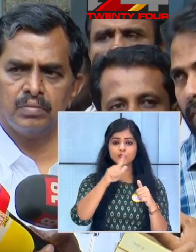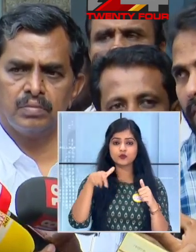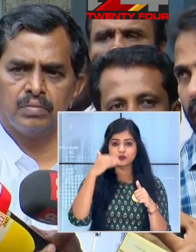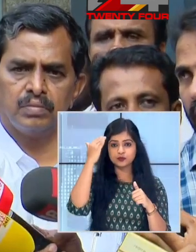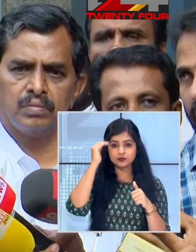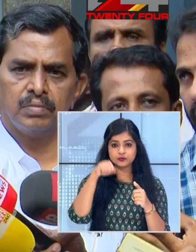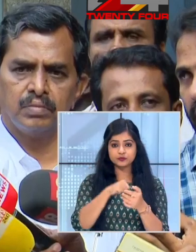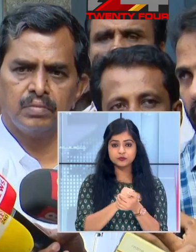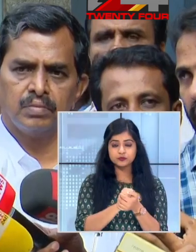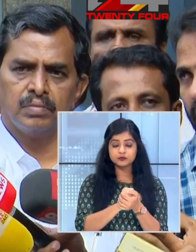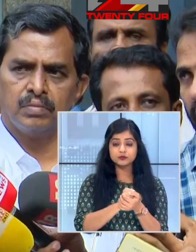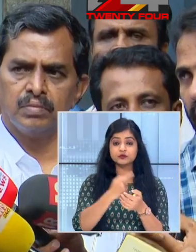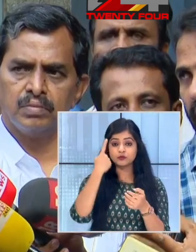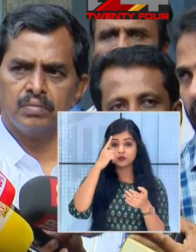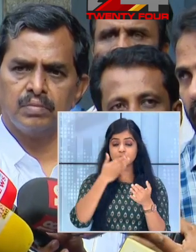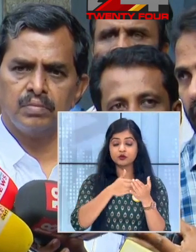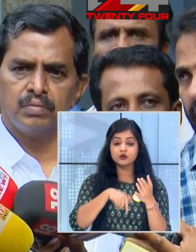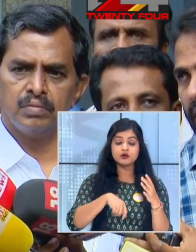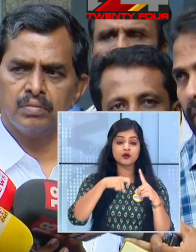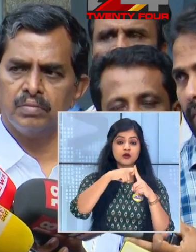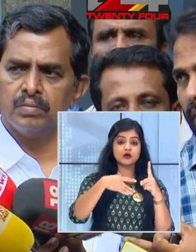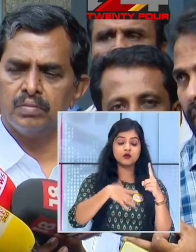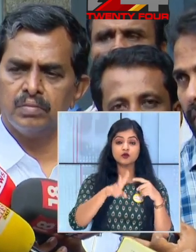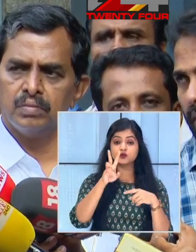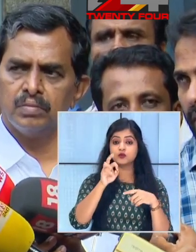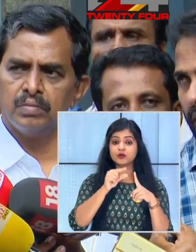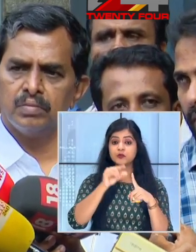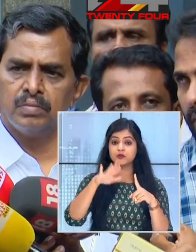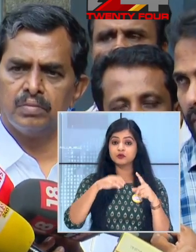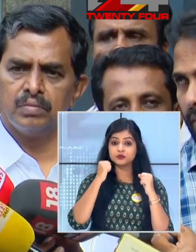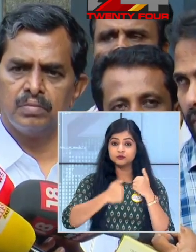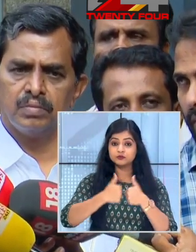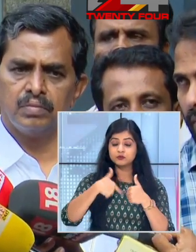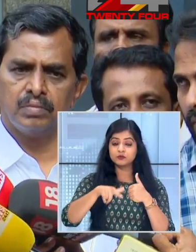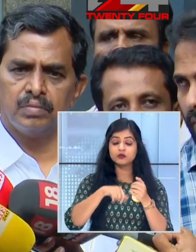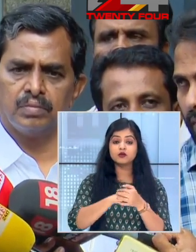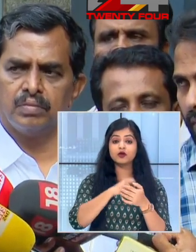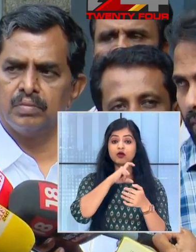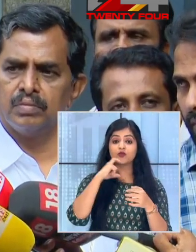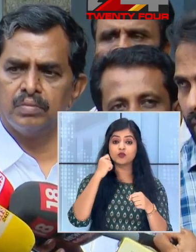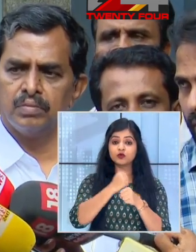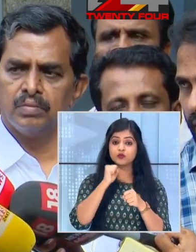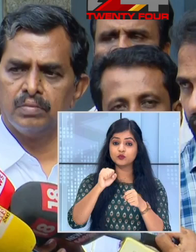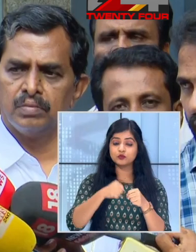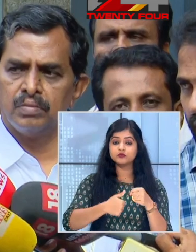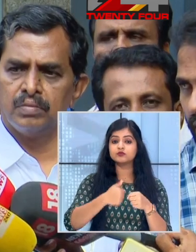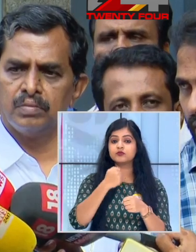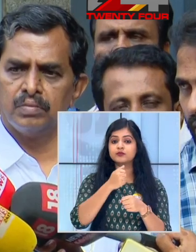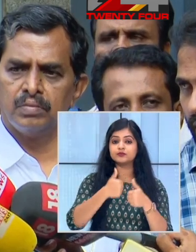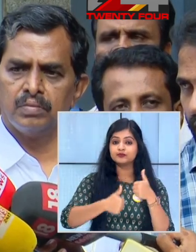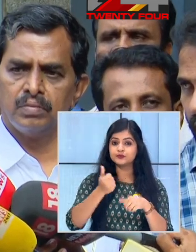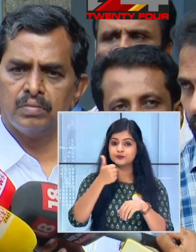കാര്യമാണ്. അതുകൊണ്ട് കേരളത്തിലെ 20 പാർലമെന്റ് സീറ്റുകളിലും ഇടതുപക്ഷ ജനാധിപത്യ മുന്നണിയുടെ സ്ഥാനാർത്ഥികൾ